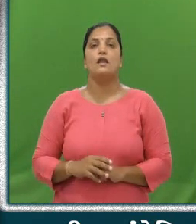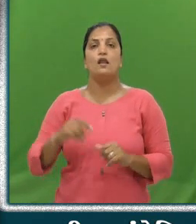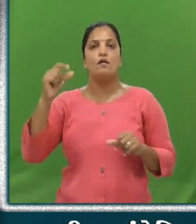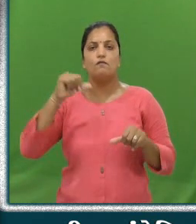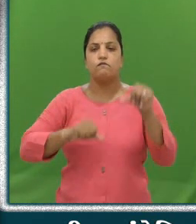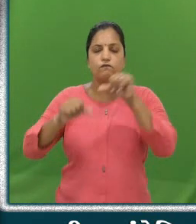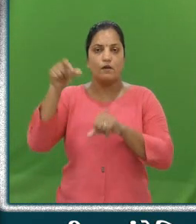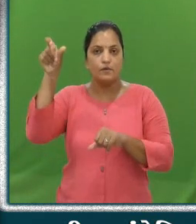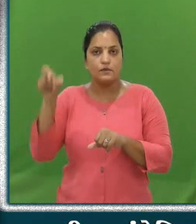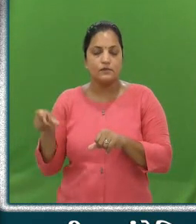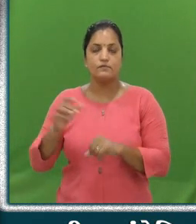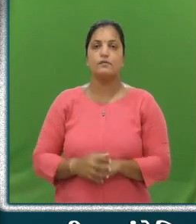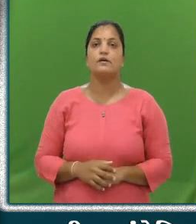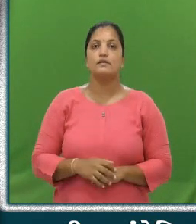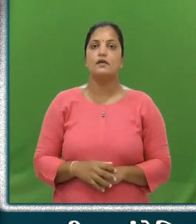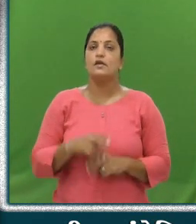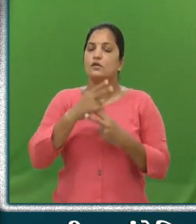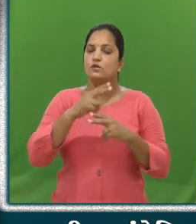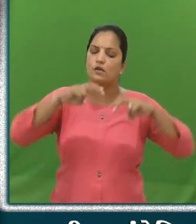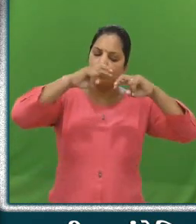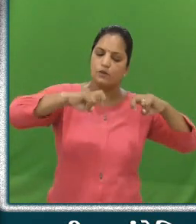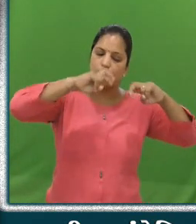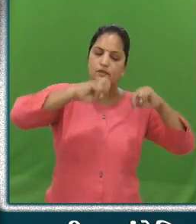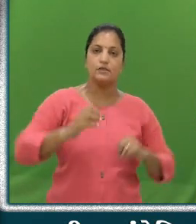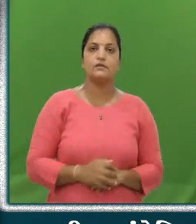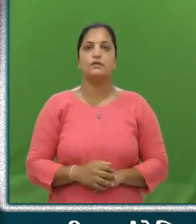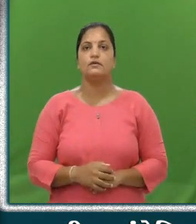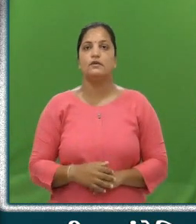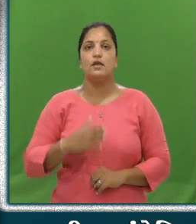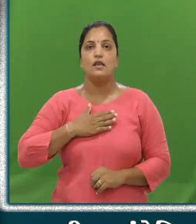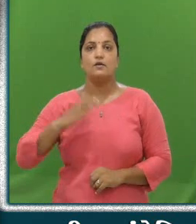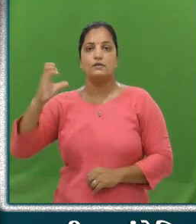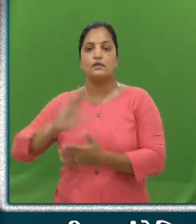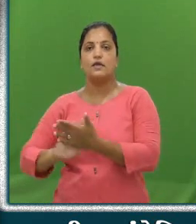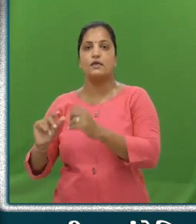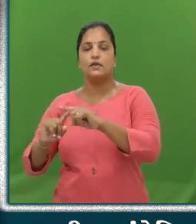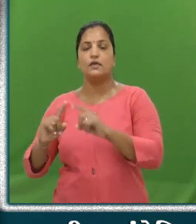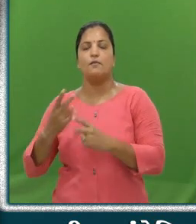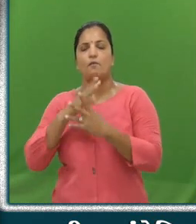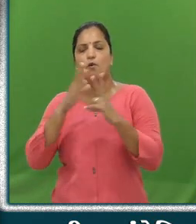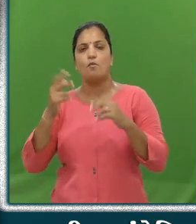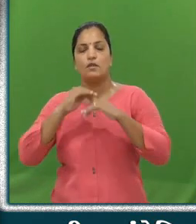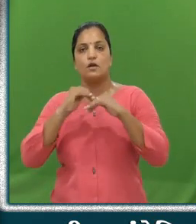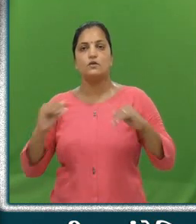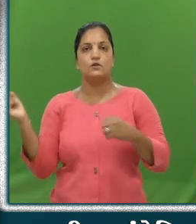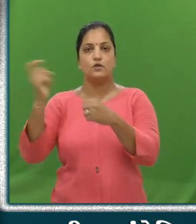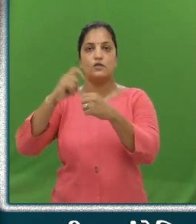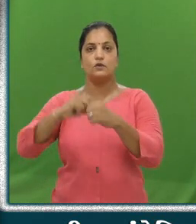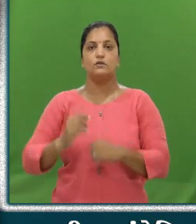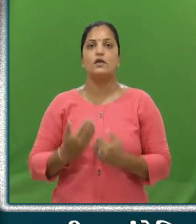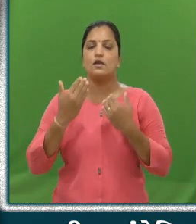તેઓના જુદા જુદા પ્રયોગો જોયેલા હતા હું જોઈ રહેલો છું કે લાઈવ ચેટ ની અંદર ઘણા ખરા વિદ્યાર્થીઓ જોઈન થઈ ગયેલા